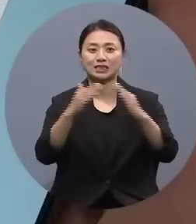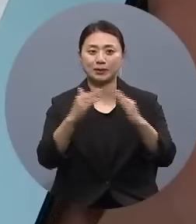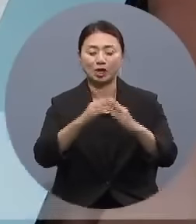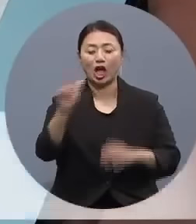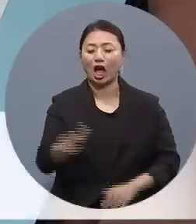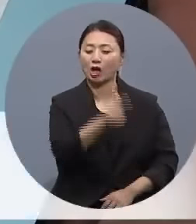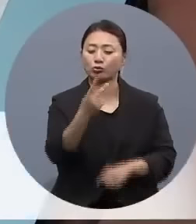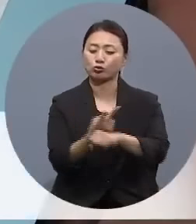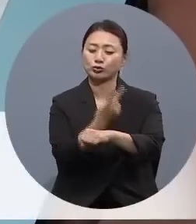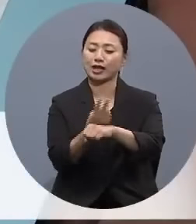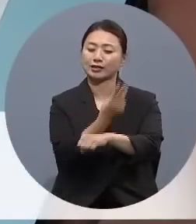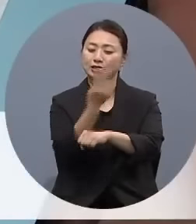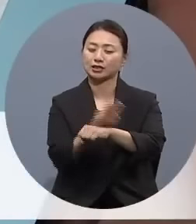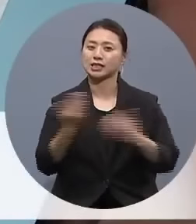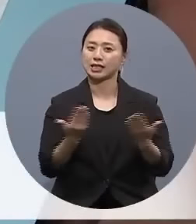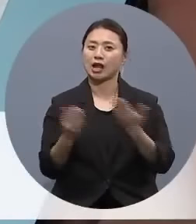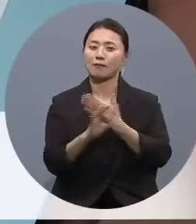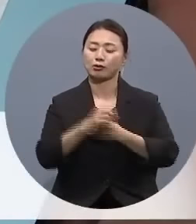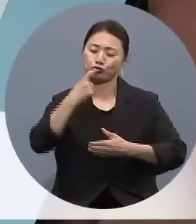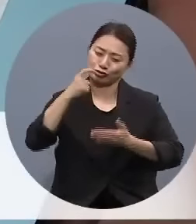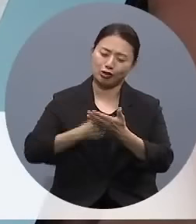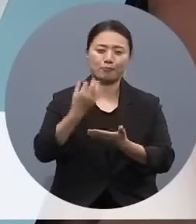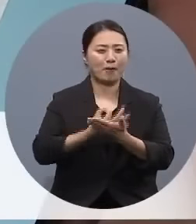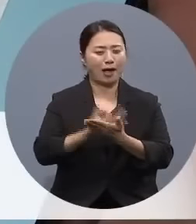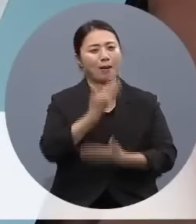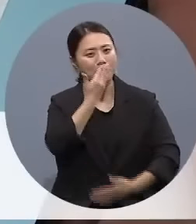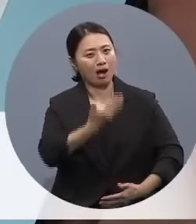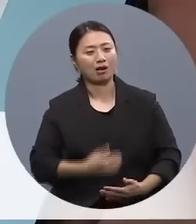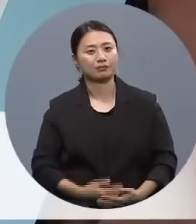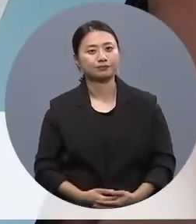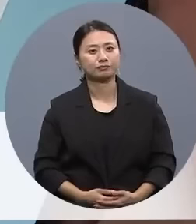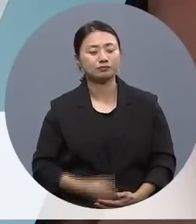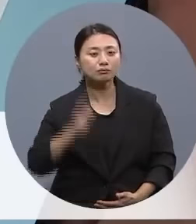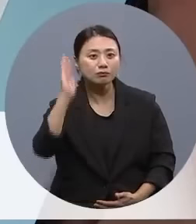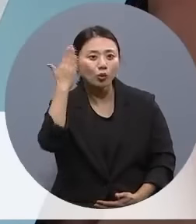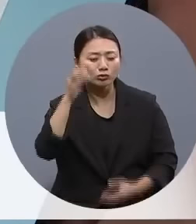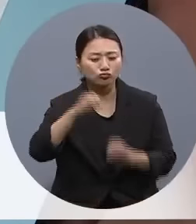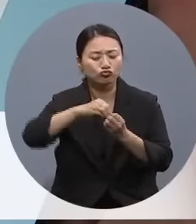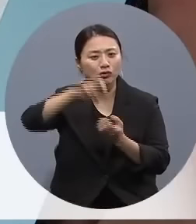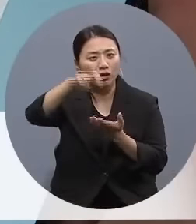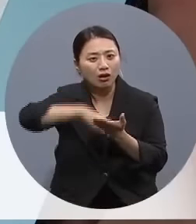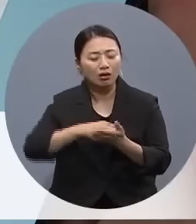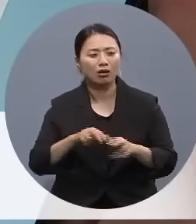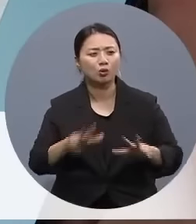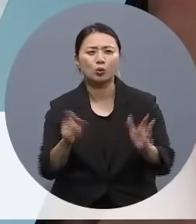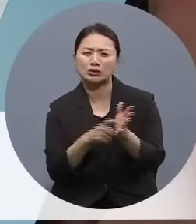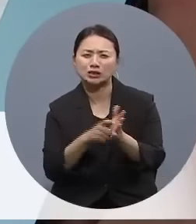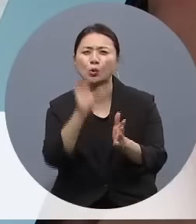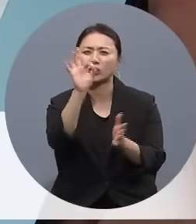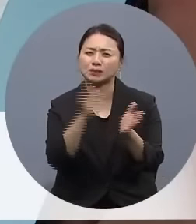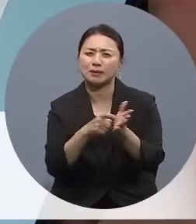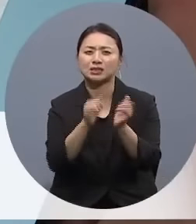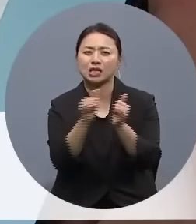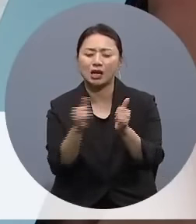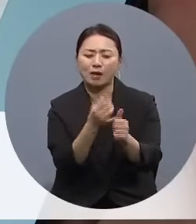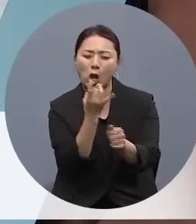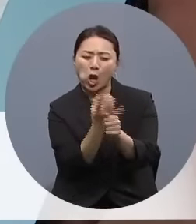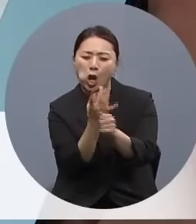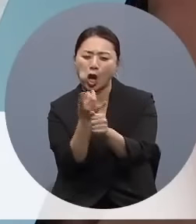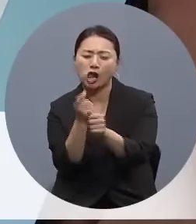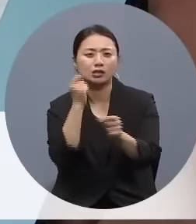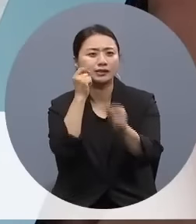집에서도 하루 두세 시간만 투자하면 쉽게 돈을 벌 수 있다. 최근 이런 문자로 당장 돈이 급한 사람들을 유혹하는